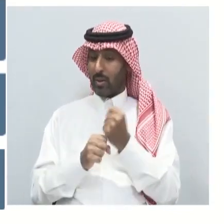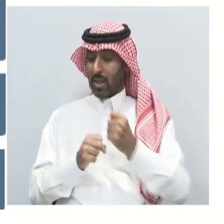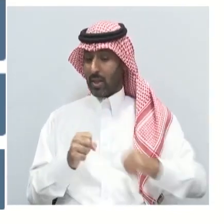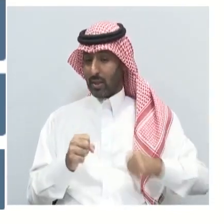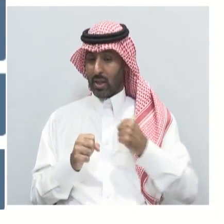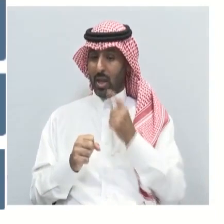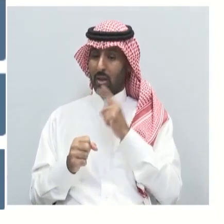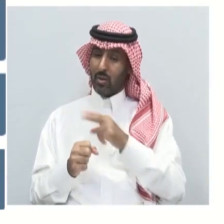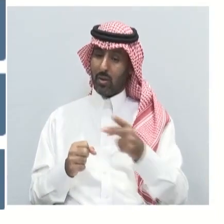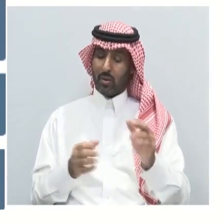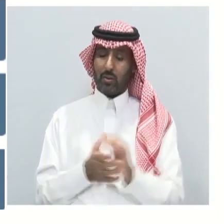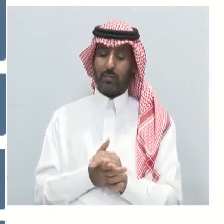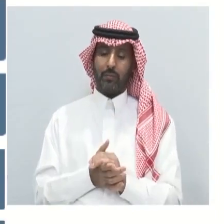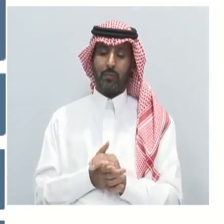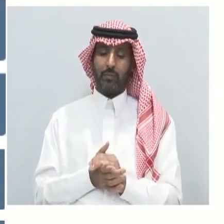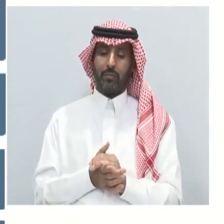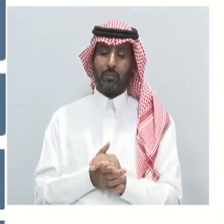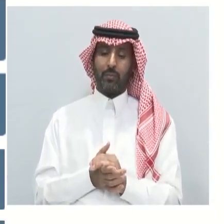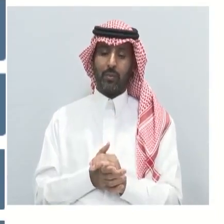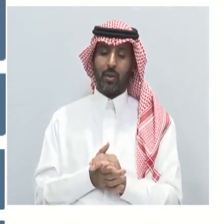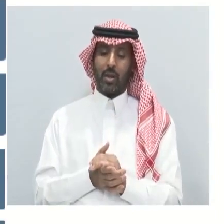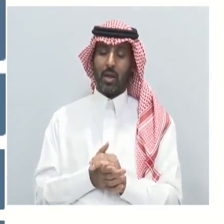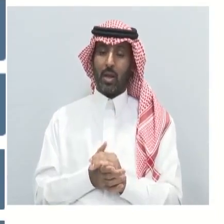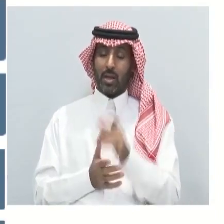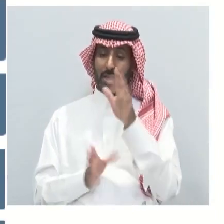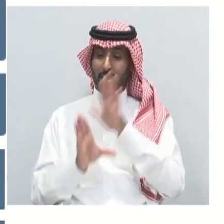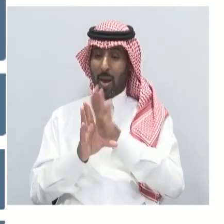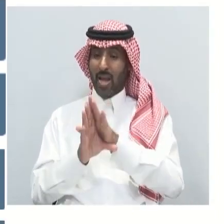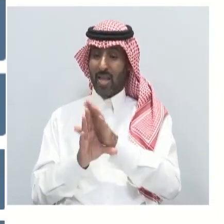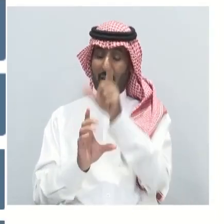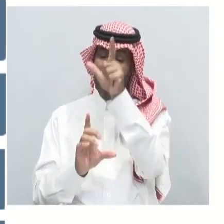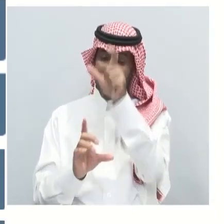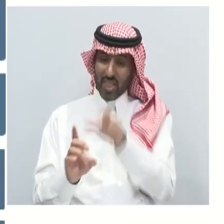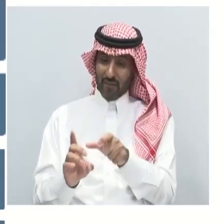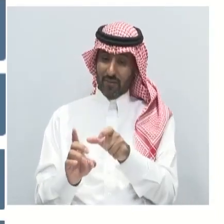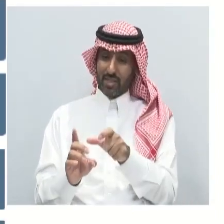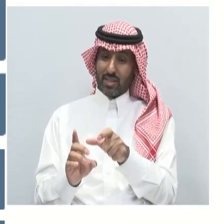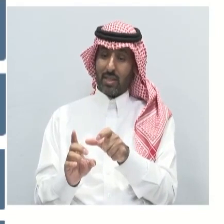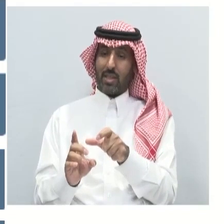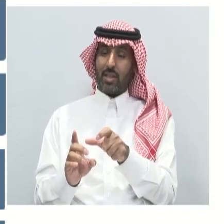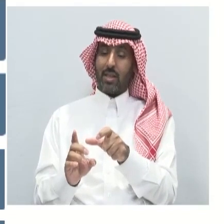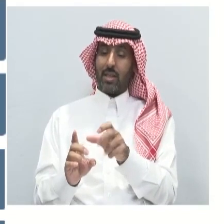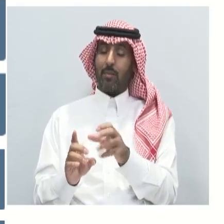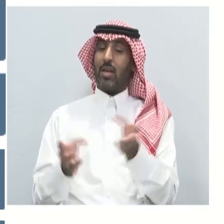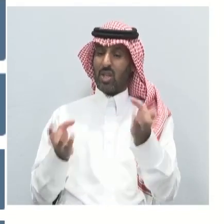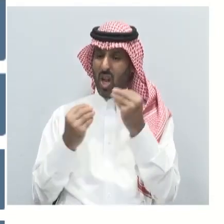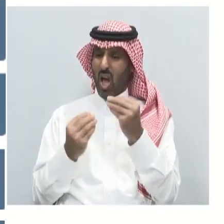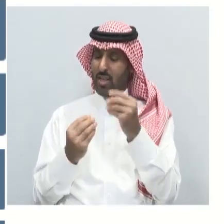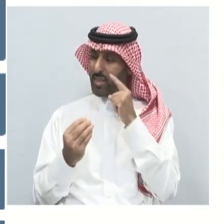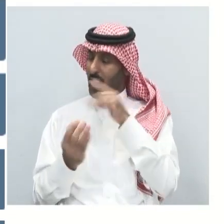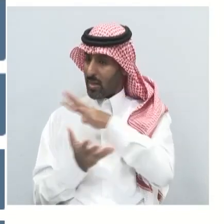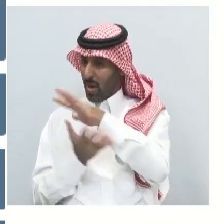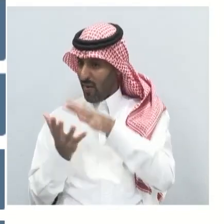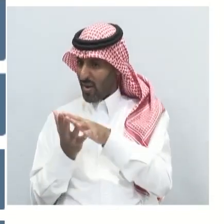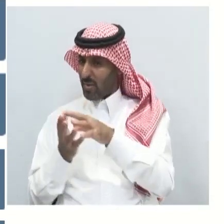البحث المختلفه اخيرا لدينا الاعتماد على النفس وذلك من خلال ماذا دراسه المشكلات